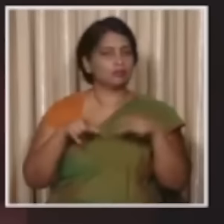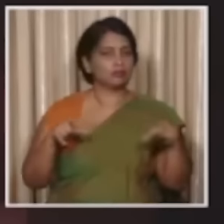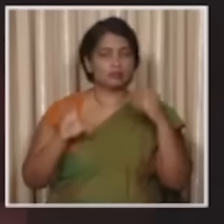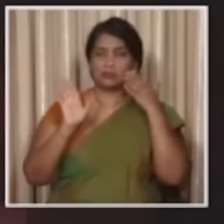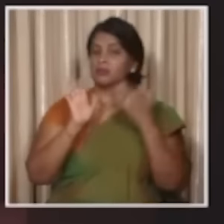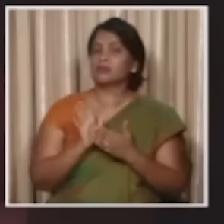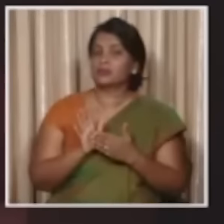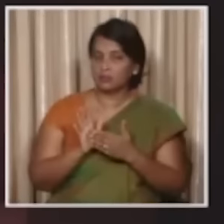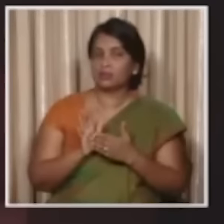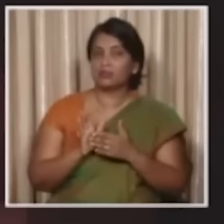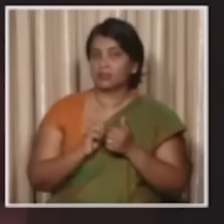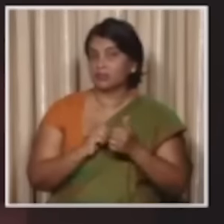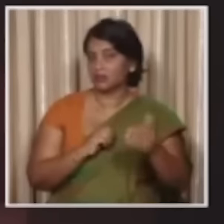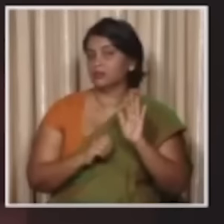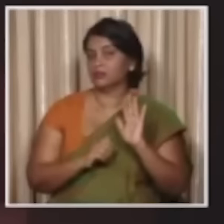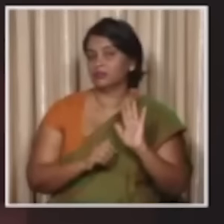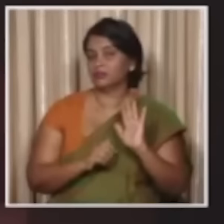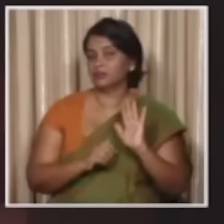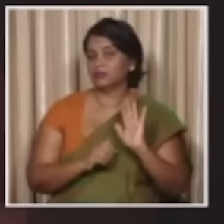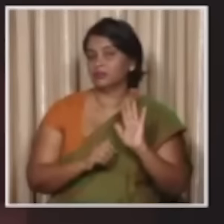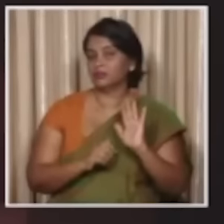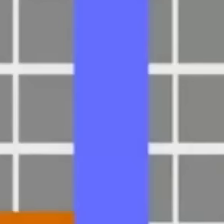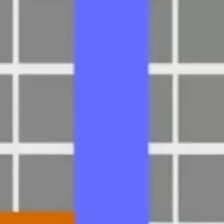දීම සිදු කළ යුතු වෙනවා.